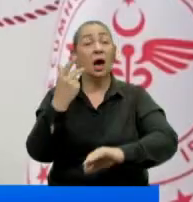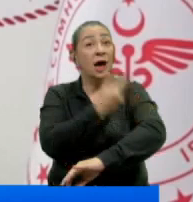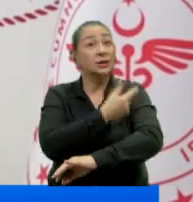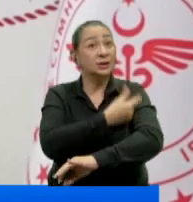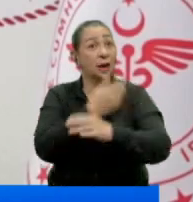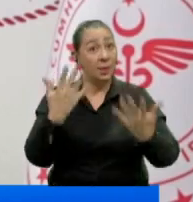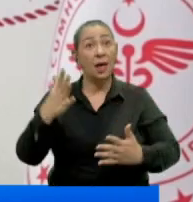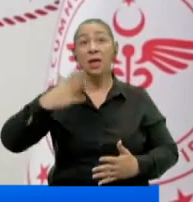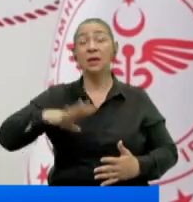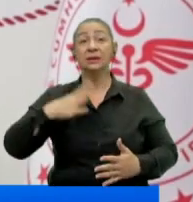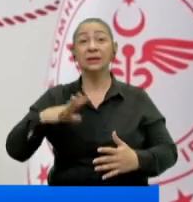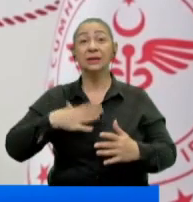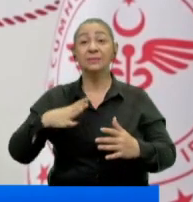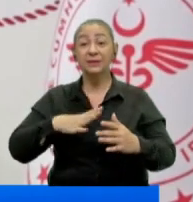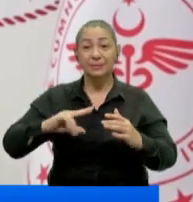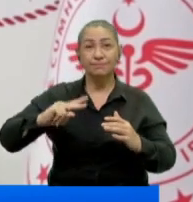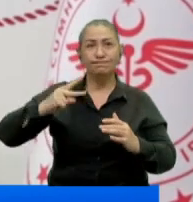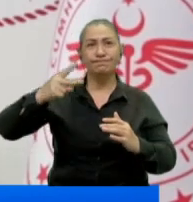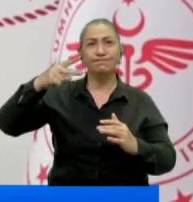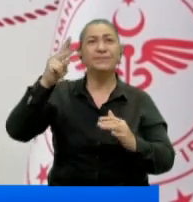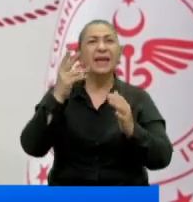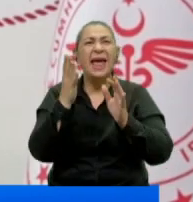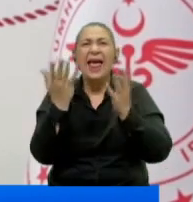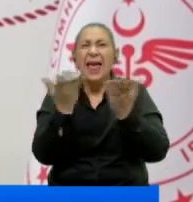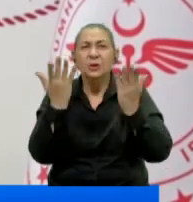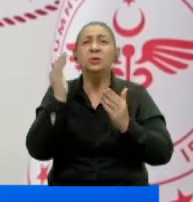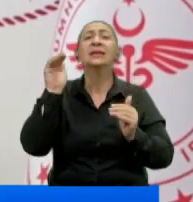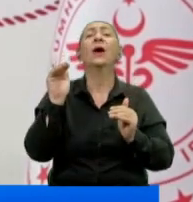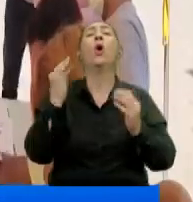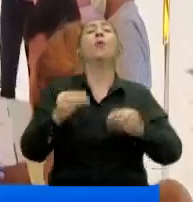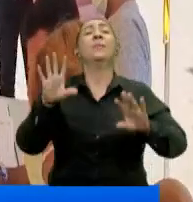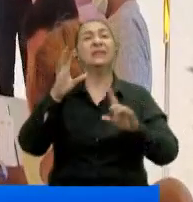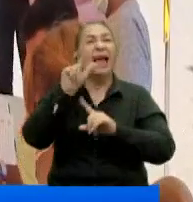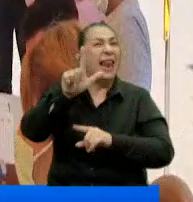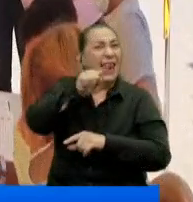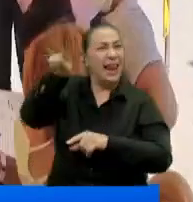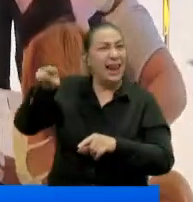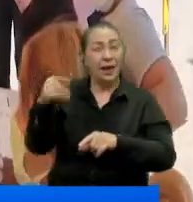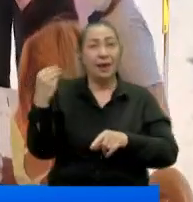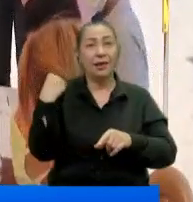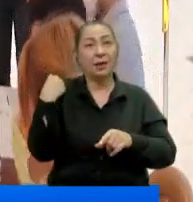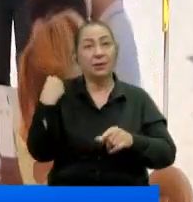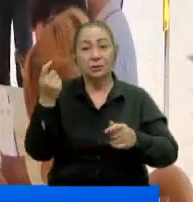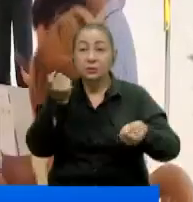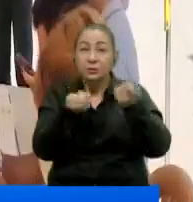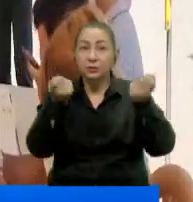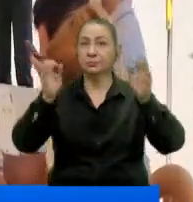Aşılamada istediğimiz ivmeye henüz ulaşmamış illerimiz için yeni uygulamalarımız